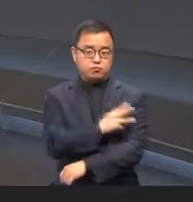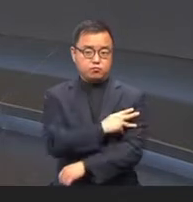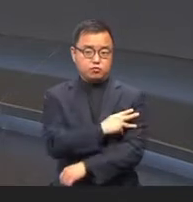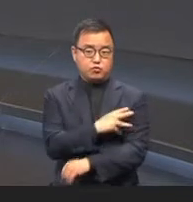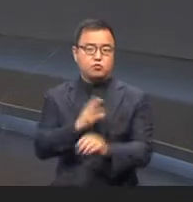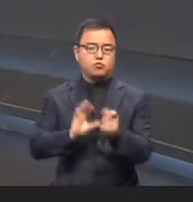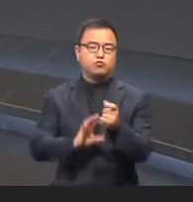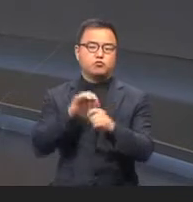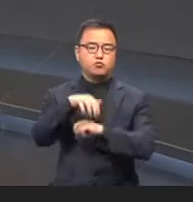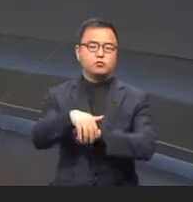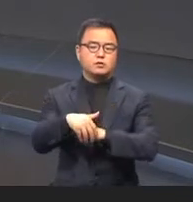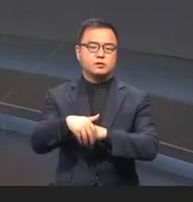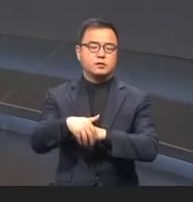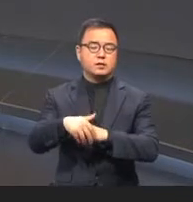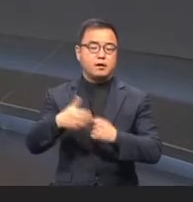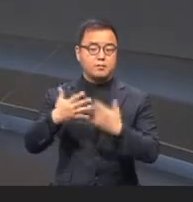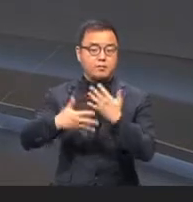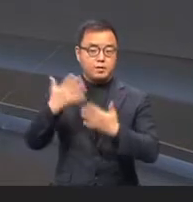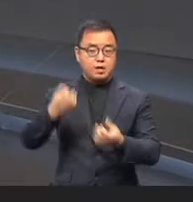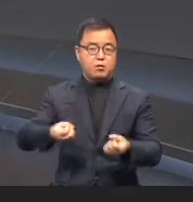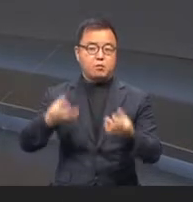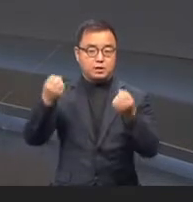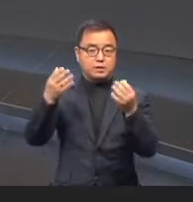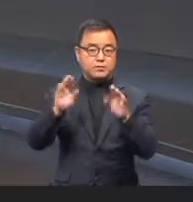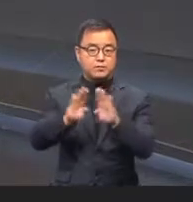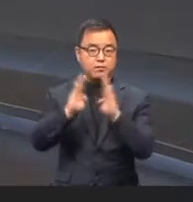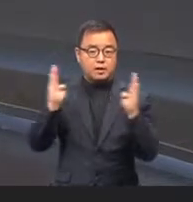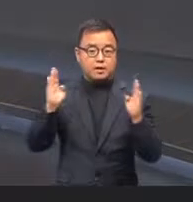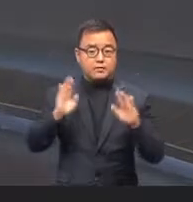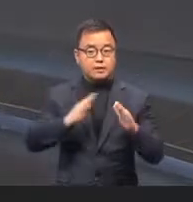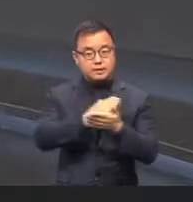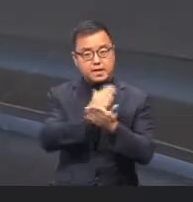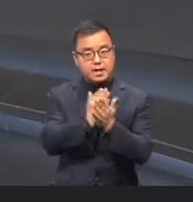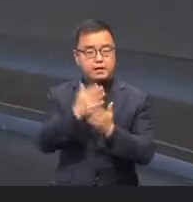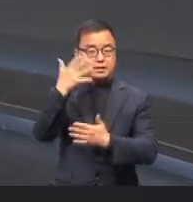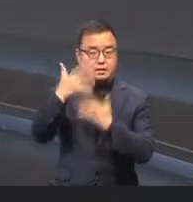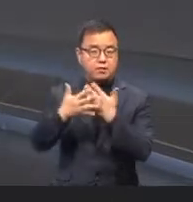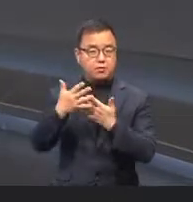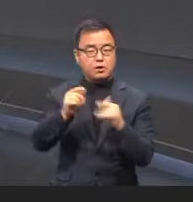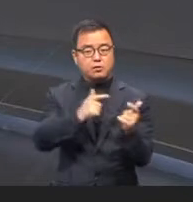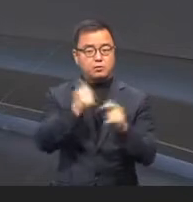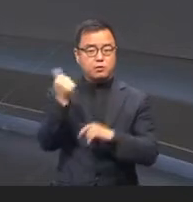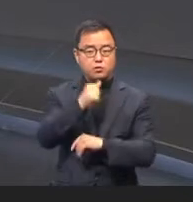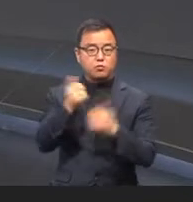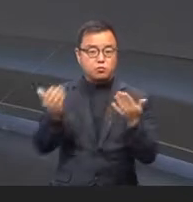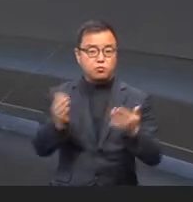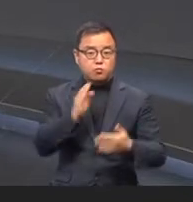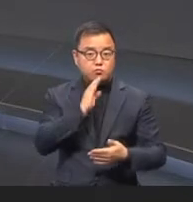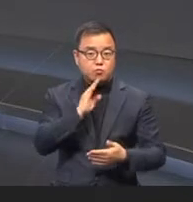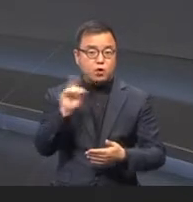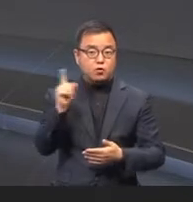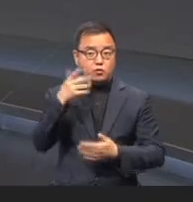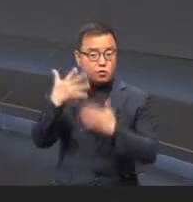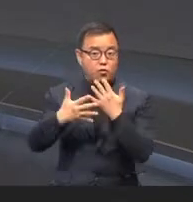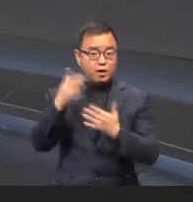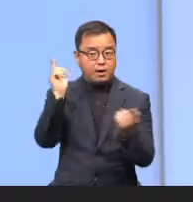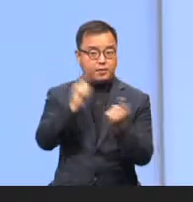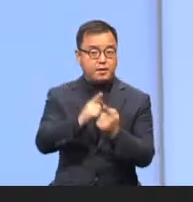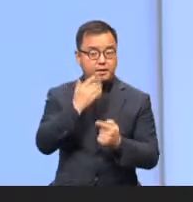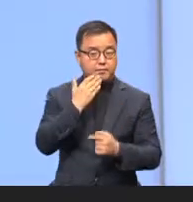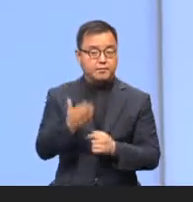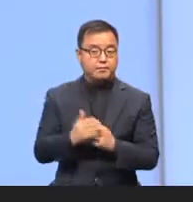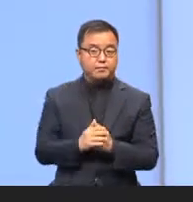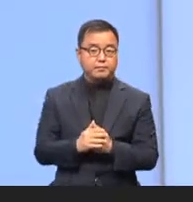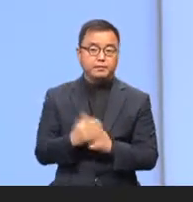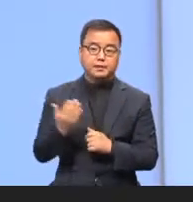영화제 가 이제 이번주에 개발하게 되는데 뭐 다양한 장르의 영화들이 보통 이제 소개되지 않습니다 랜던 영화들을 좀 만나볼 수 있을까요